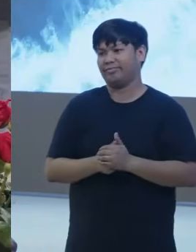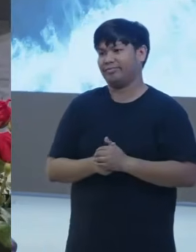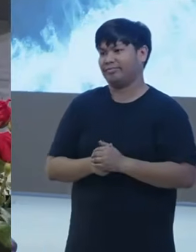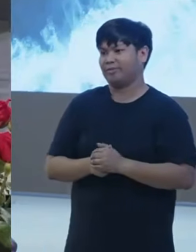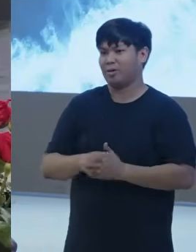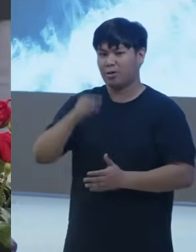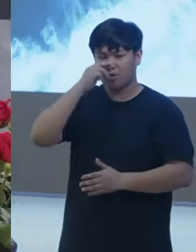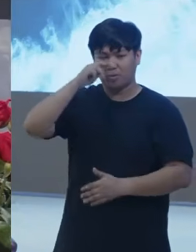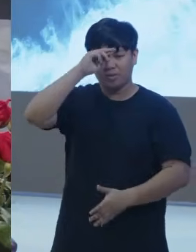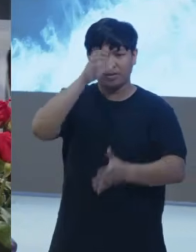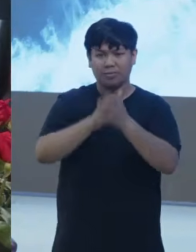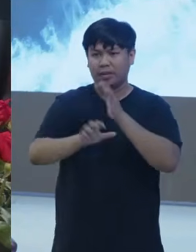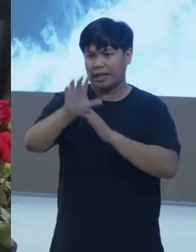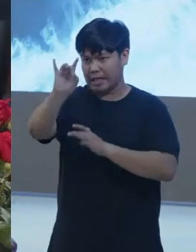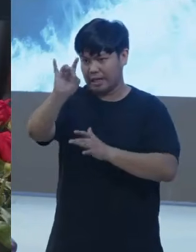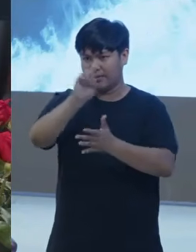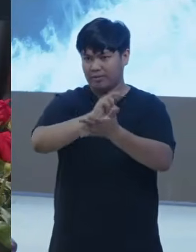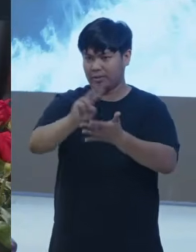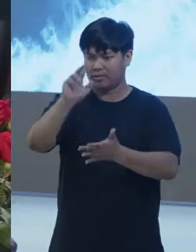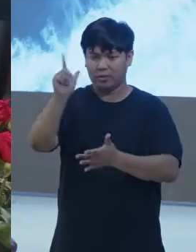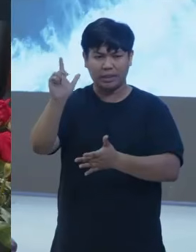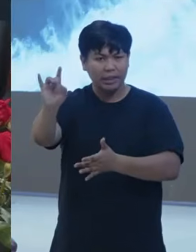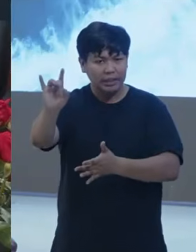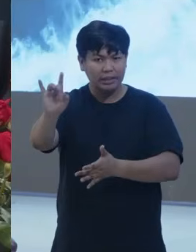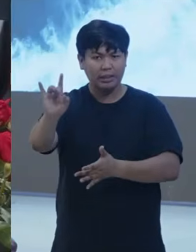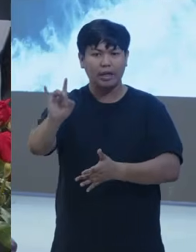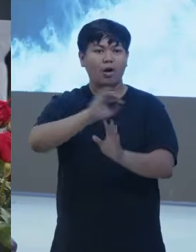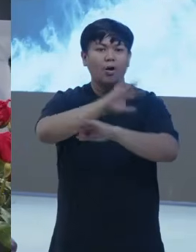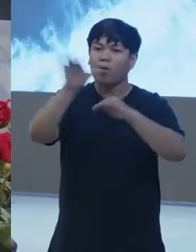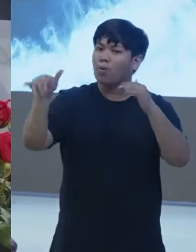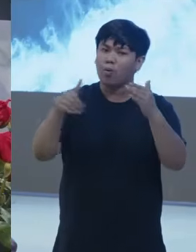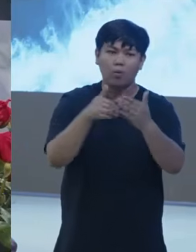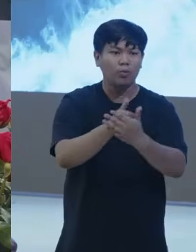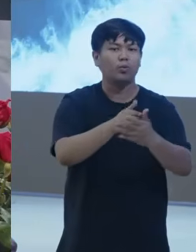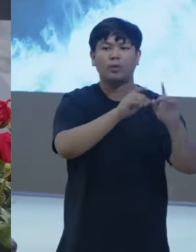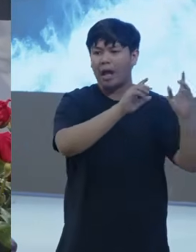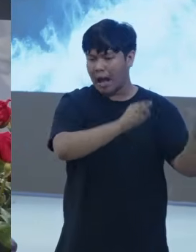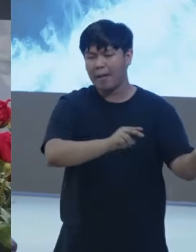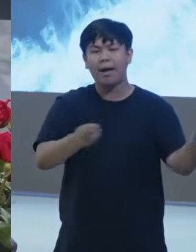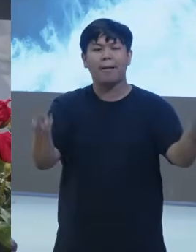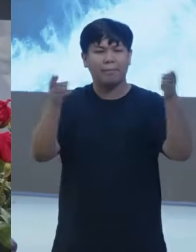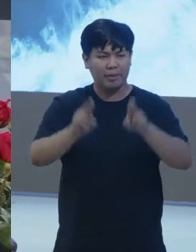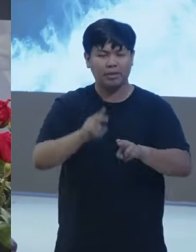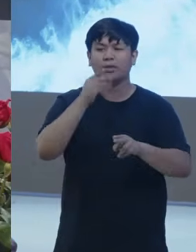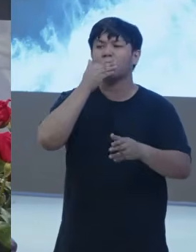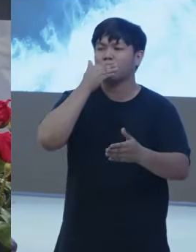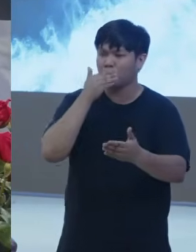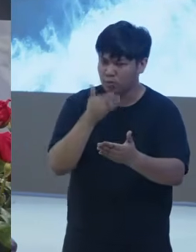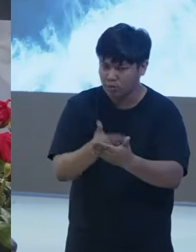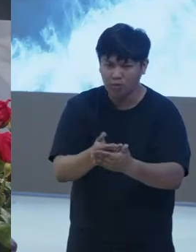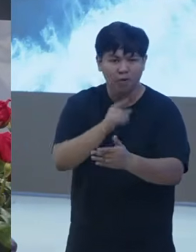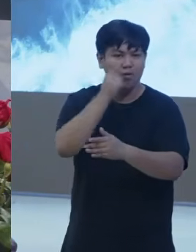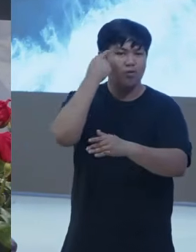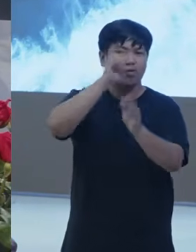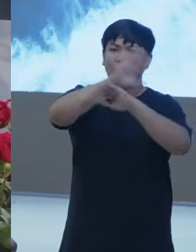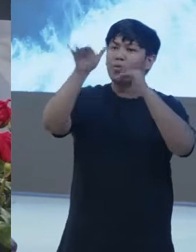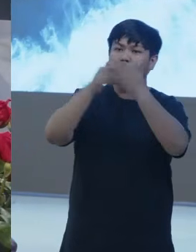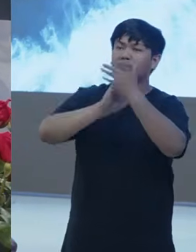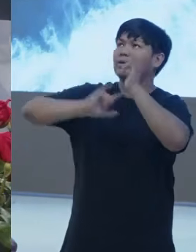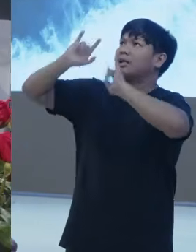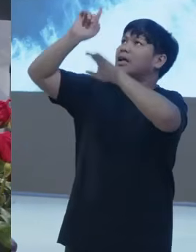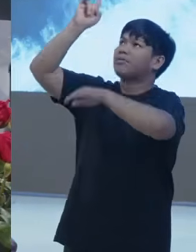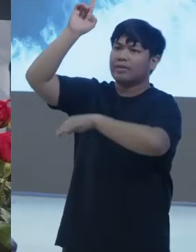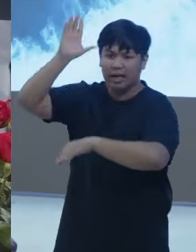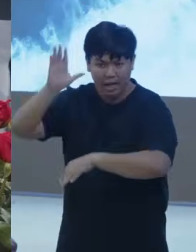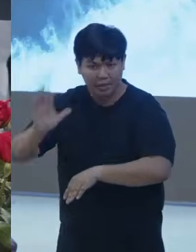For all things work together for good, for those who love God and are called according to His purpose. Ang lahat